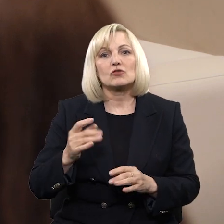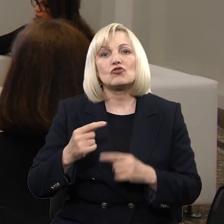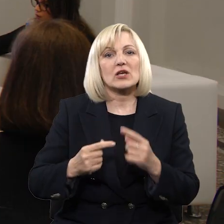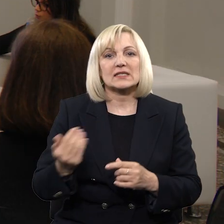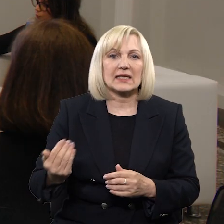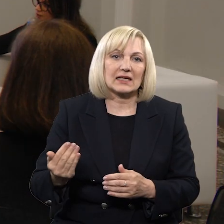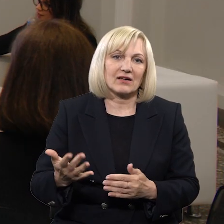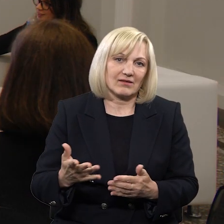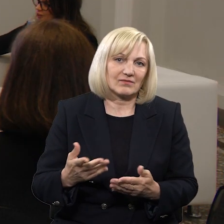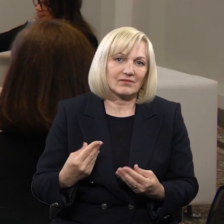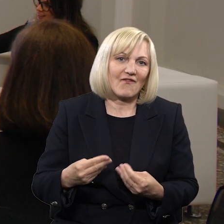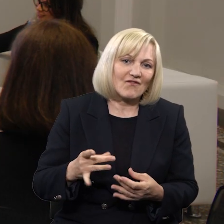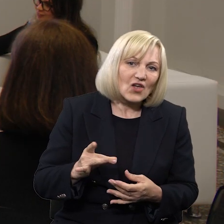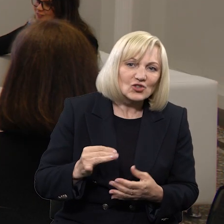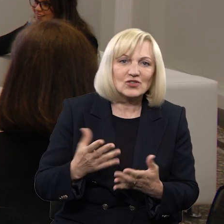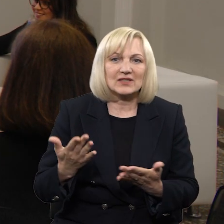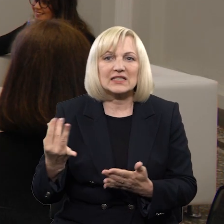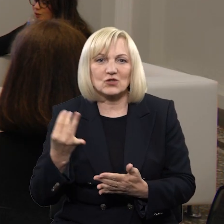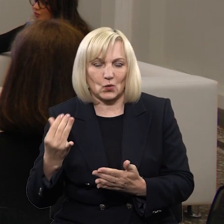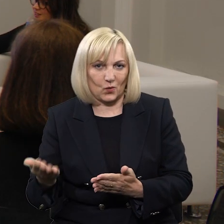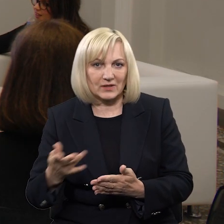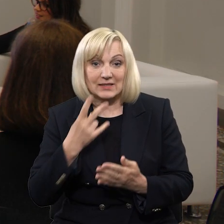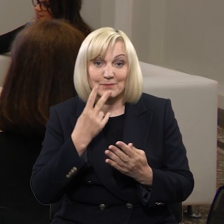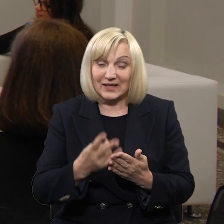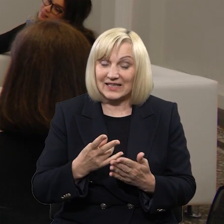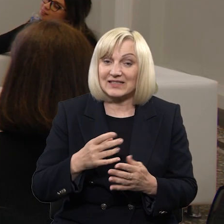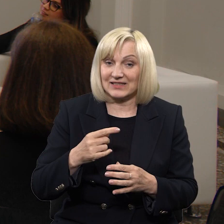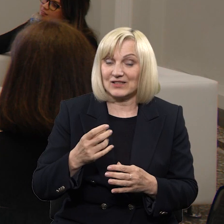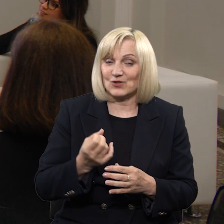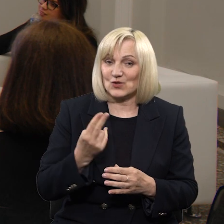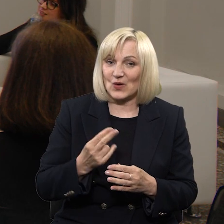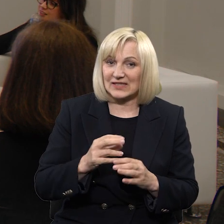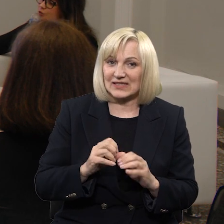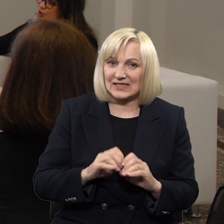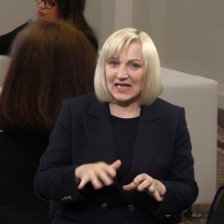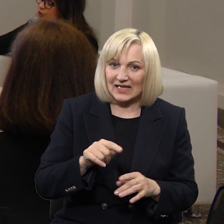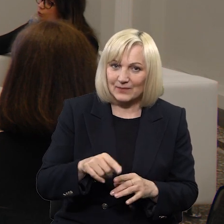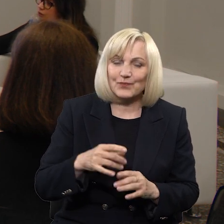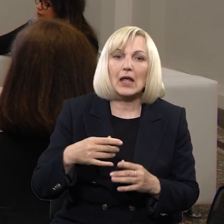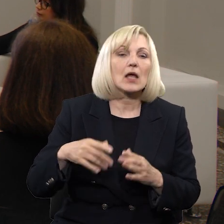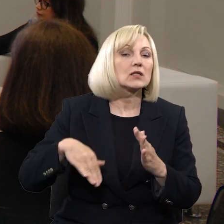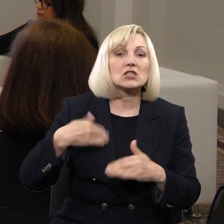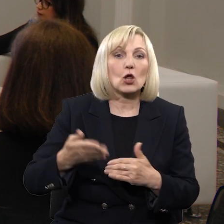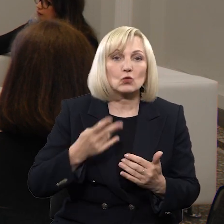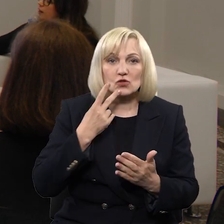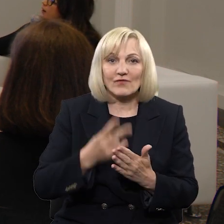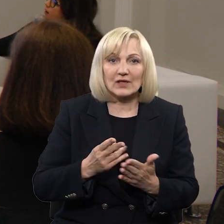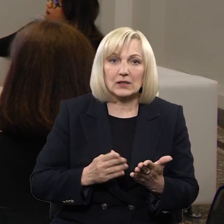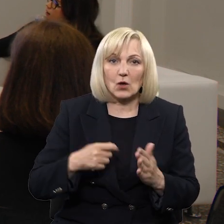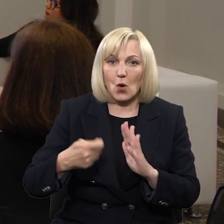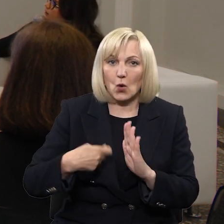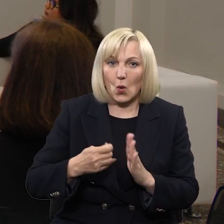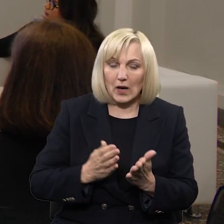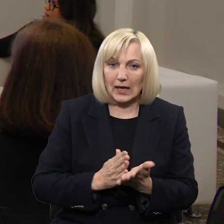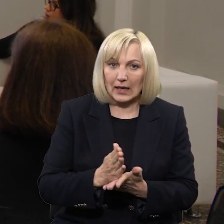мемориальные вещи следите за нами в социальных сетях следующий вид роликов это